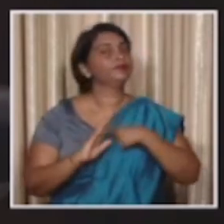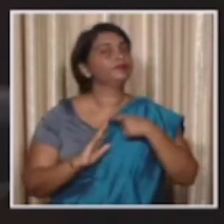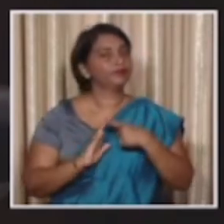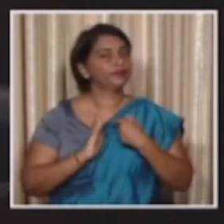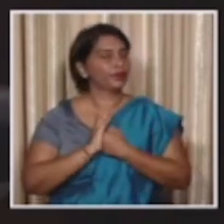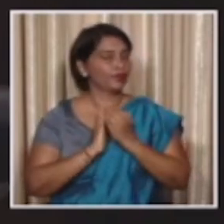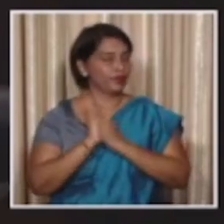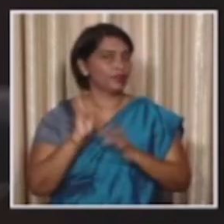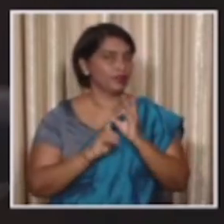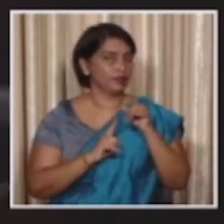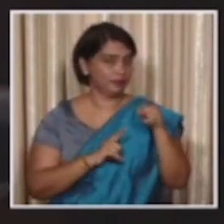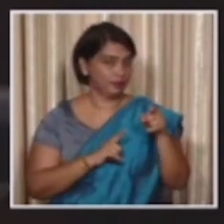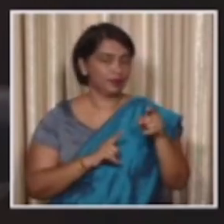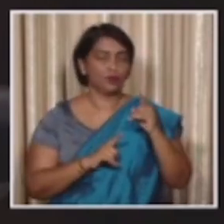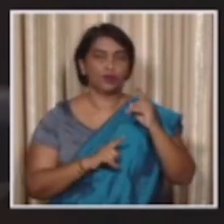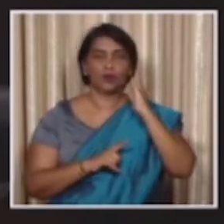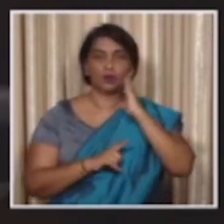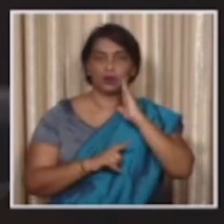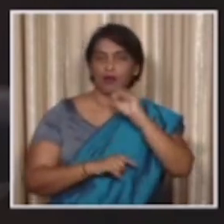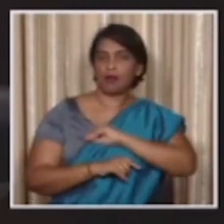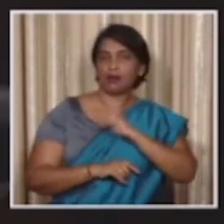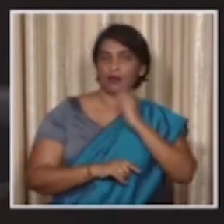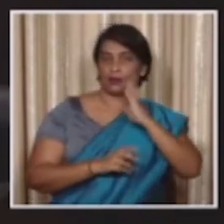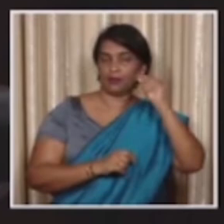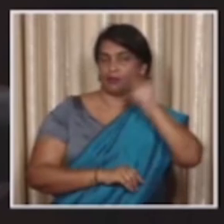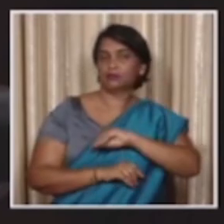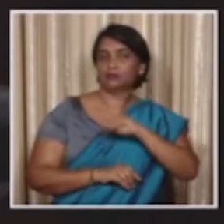ගරු ඇමතුමා විදේශ ආදායම් ලබන ප්‍රධානම